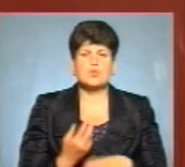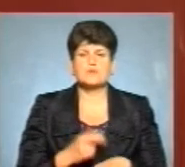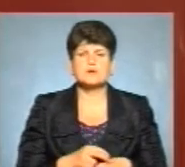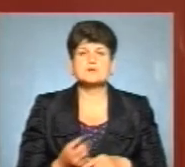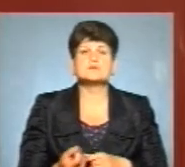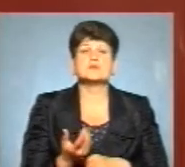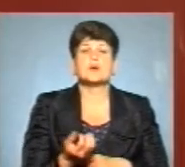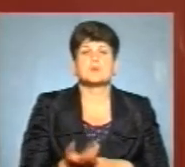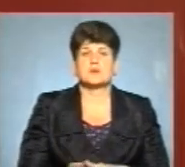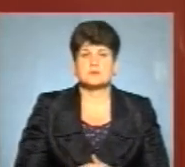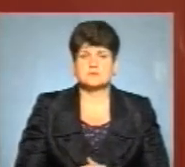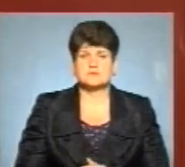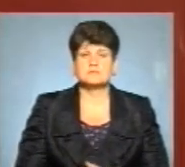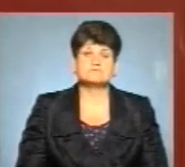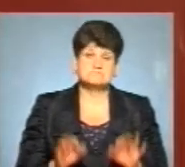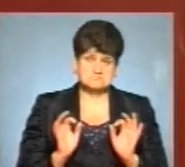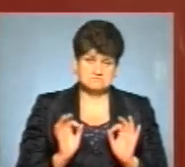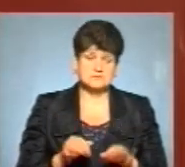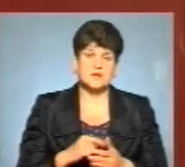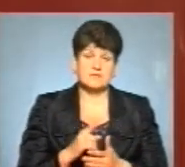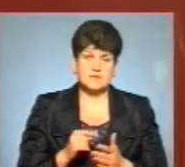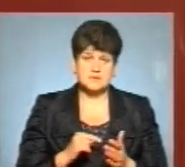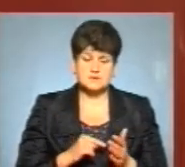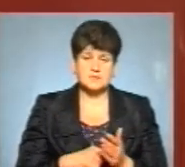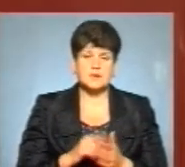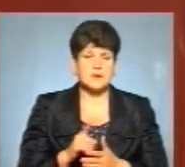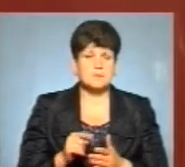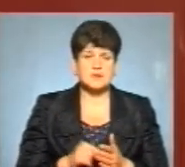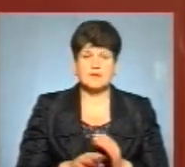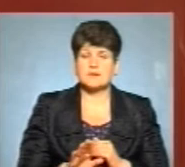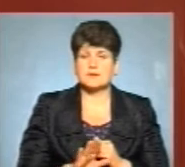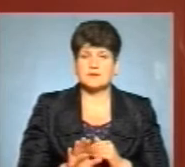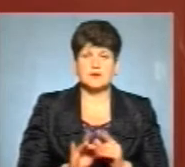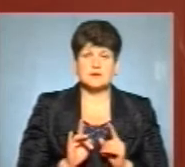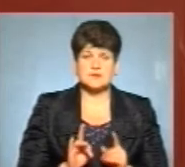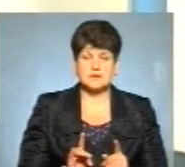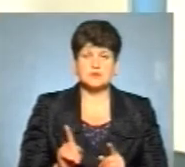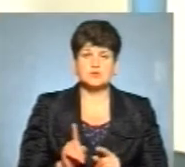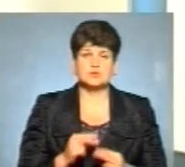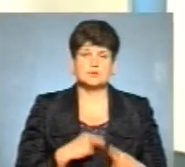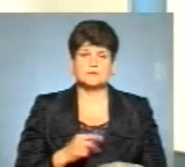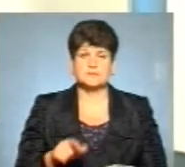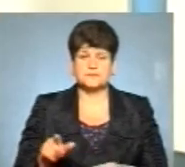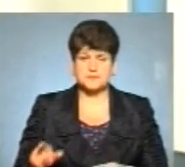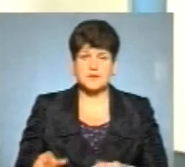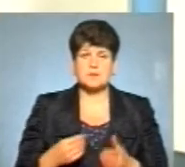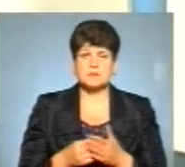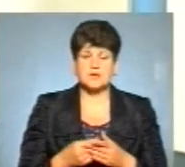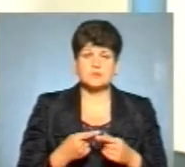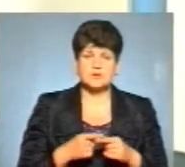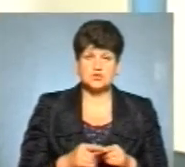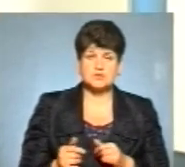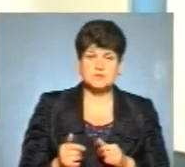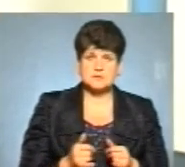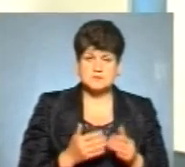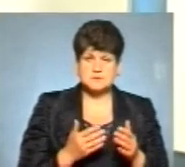звідки? Абсолютно правильне запитання. І питання не тільки щодо кадрів, але щодо і матеріально-технічного забезпечення.